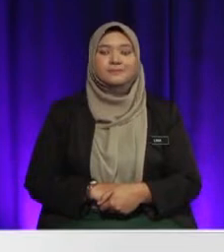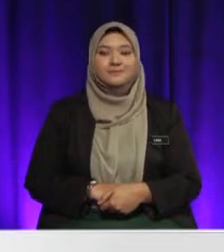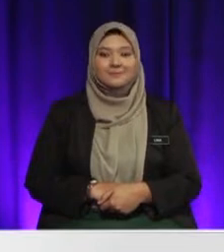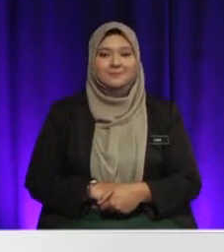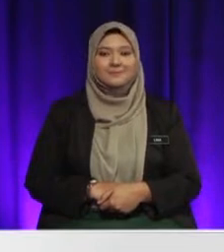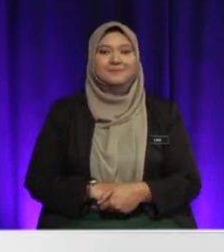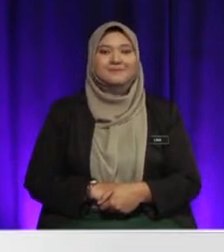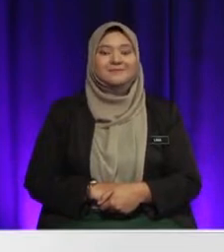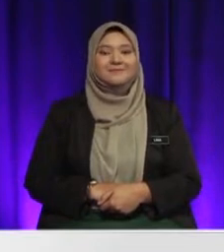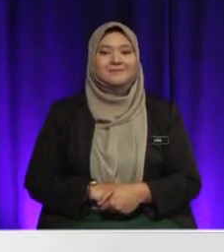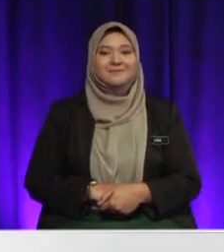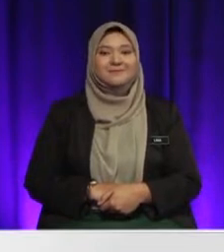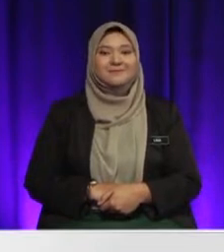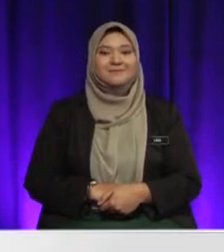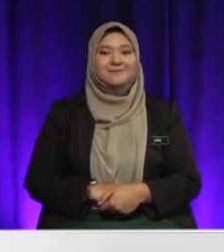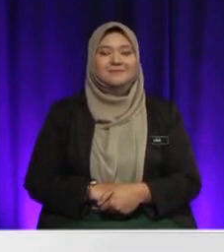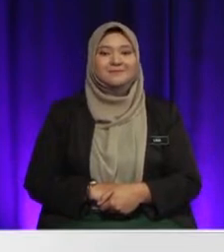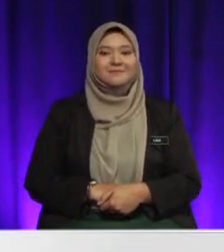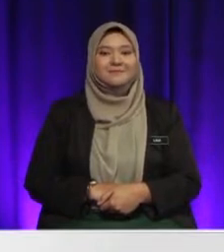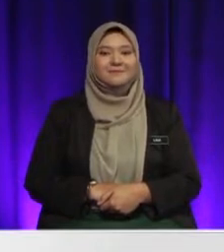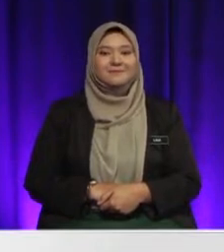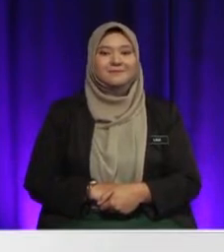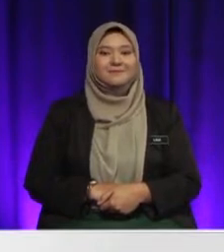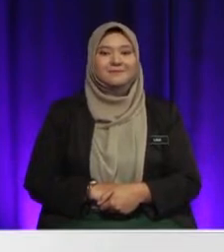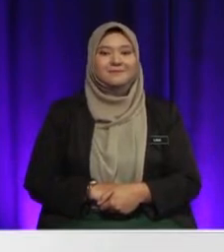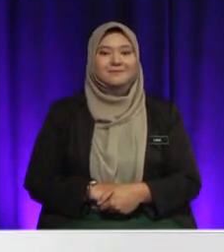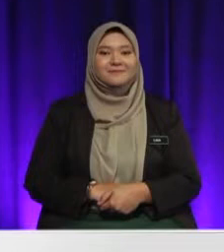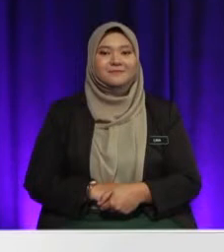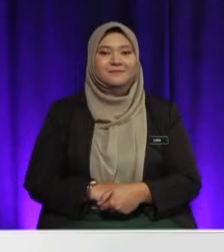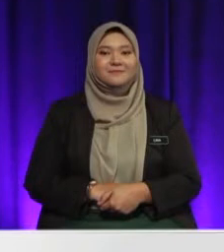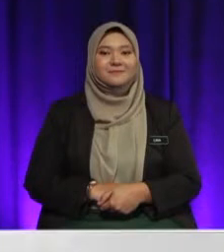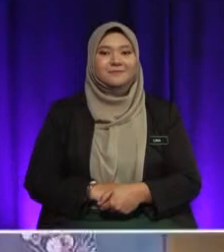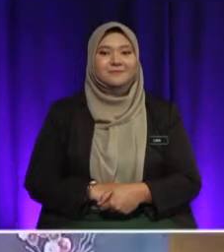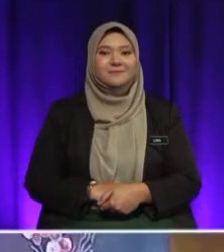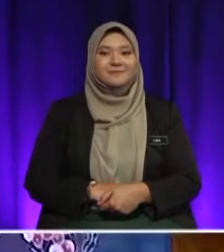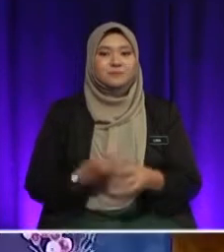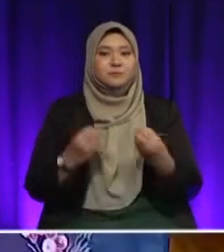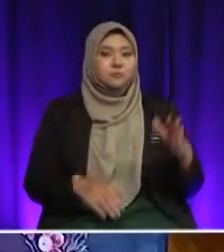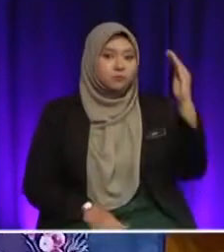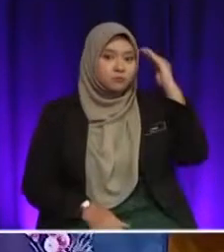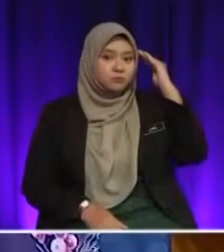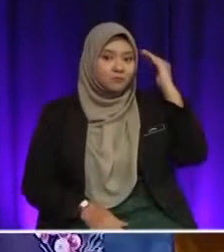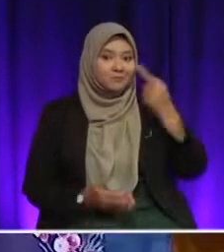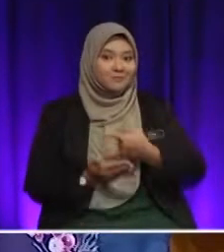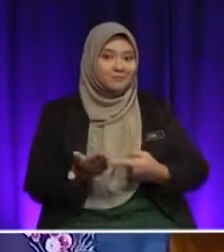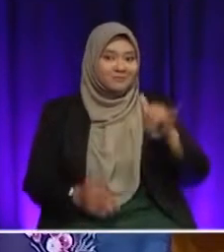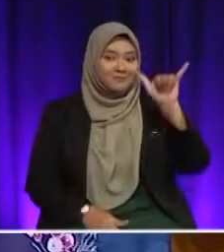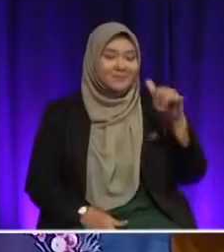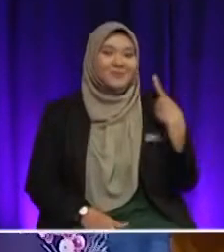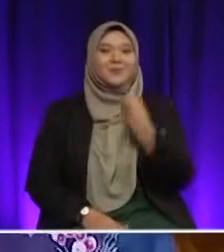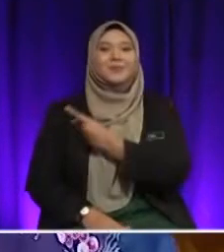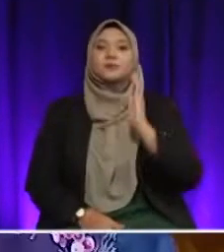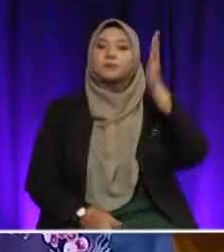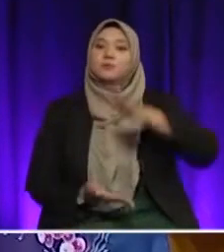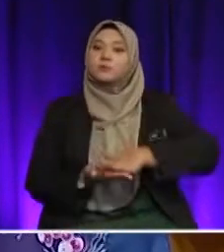dikena bungkus simpan dan air sekali dia karena sekali lagi mereka akan lakukan secara